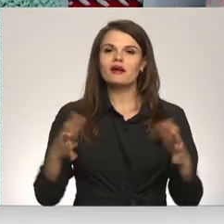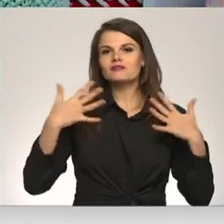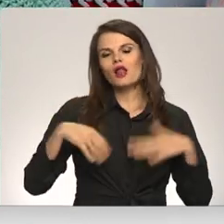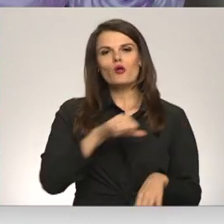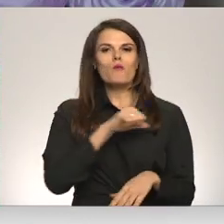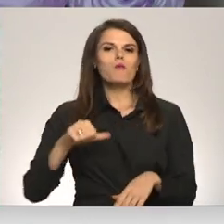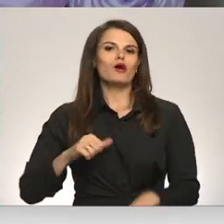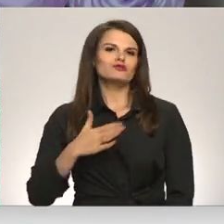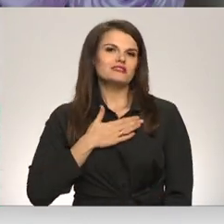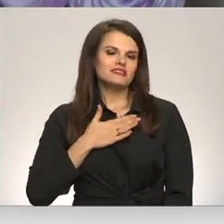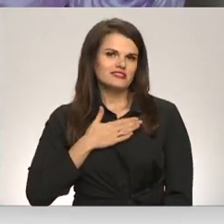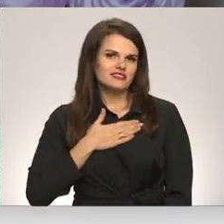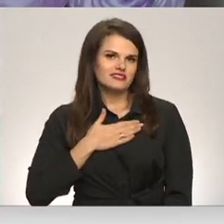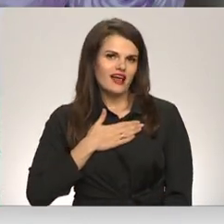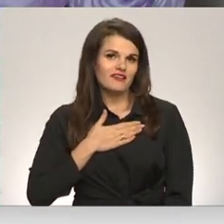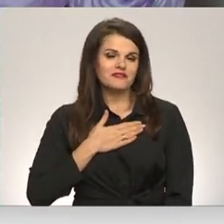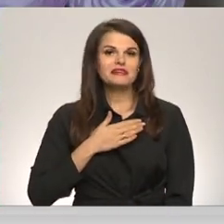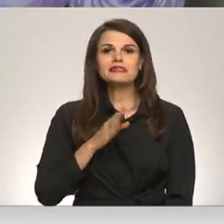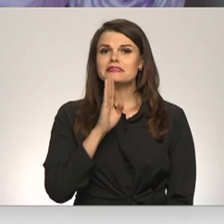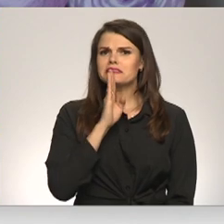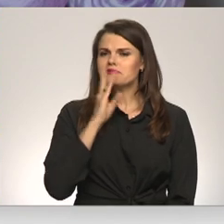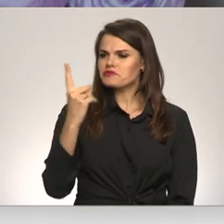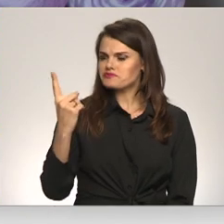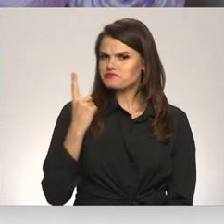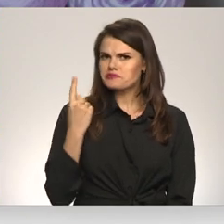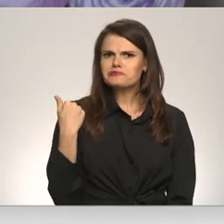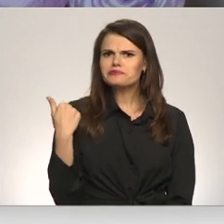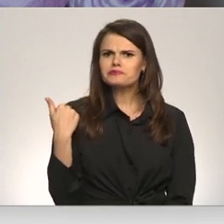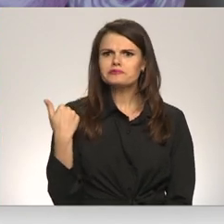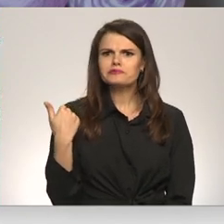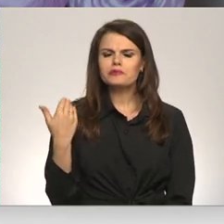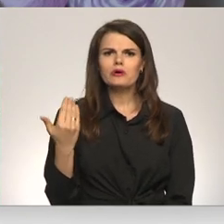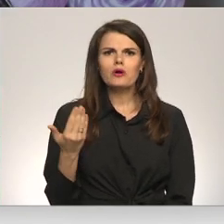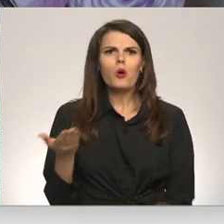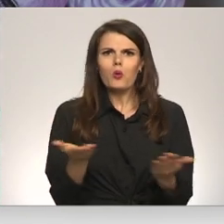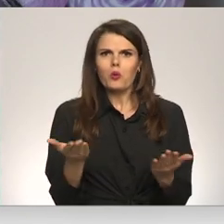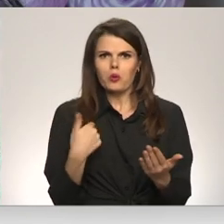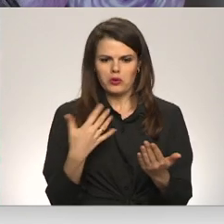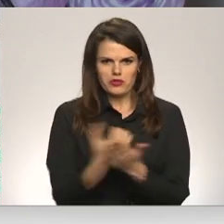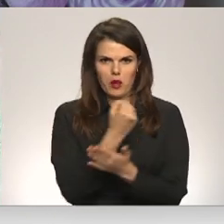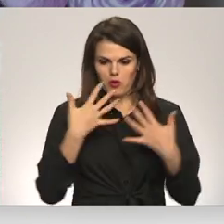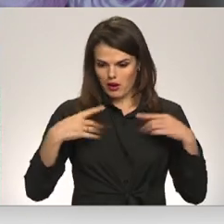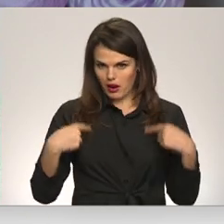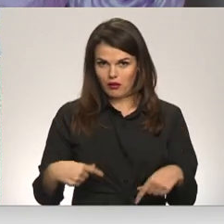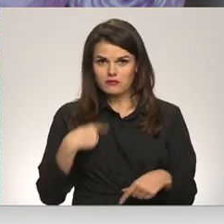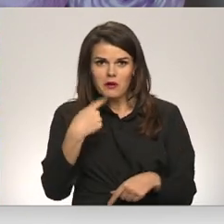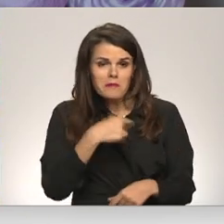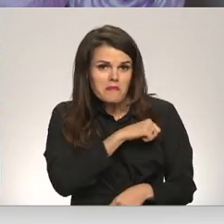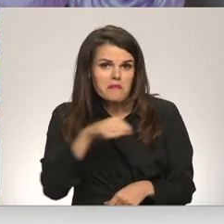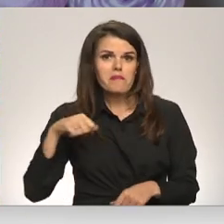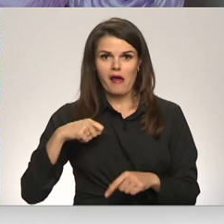sev. Sieviete pienāca pie manis un prasīja, kuras tad ņēma šo kleitu, un es pasaku, nu es